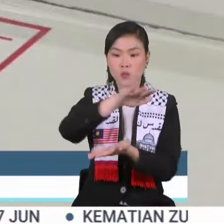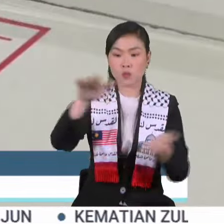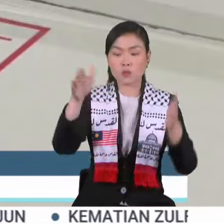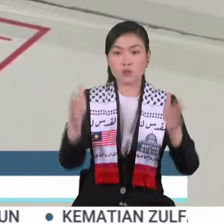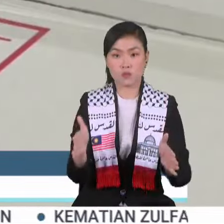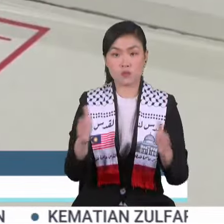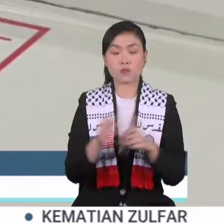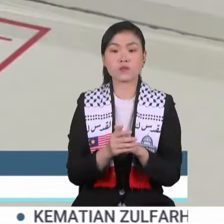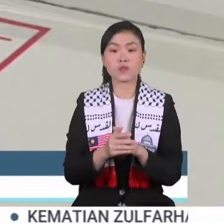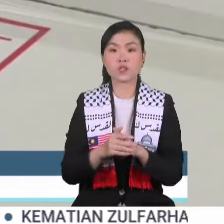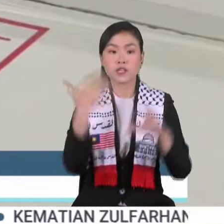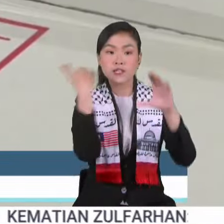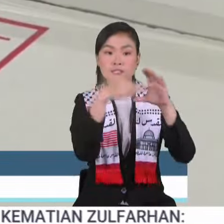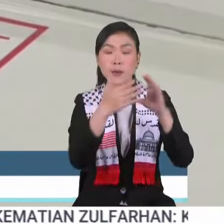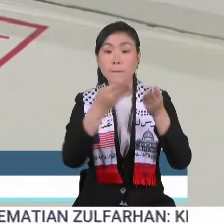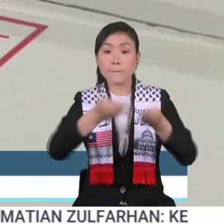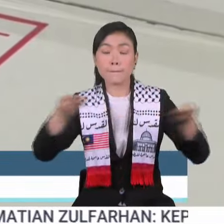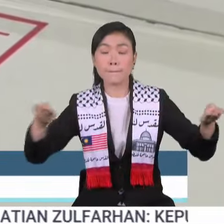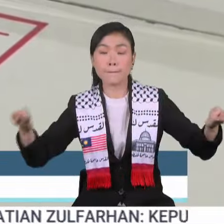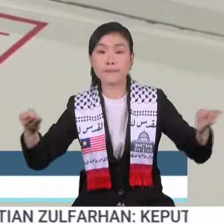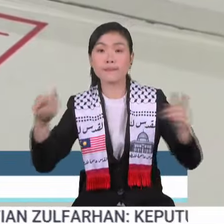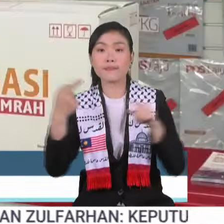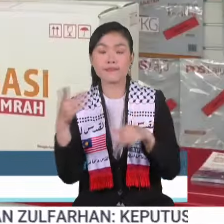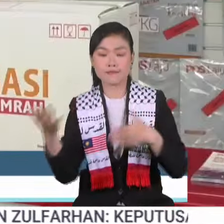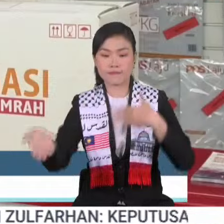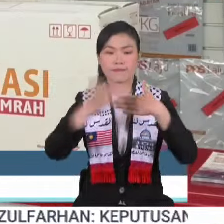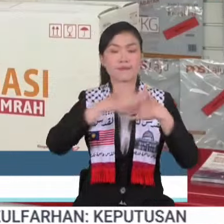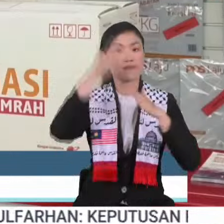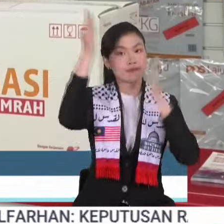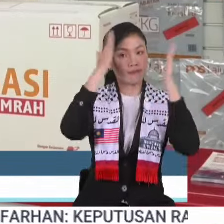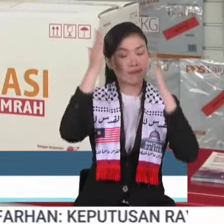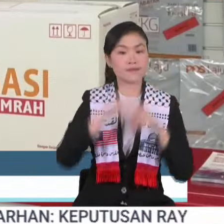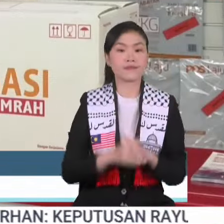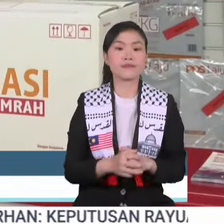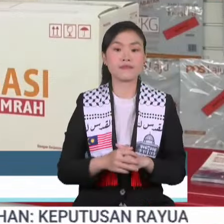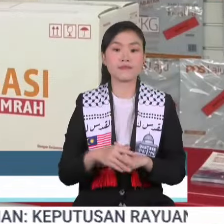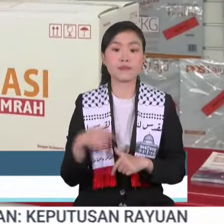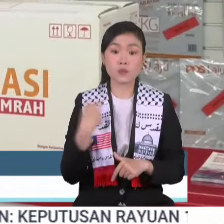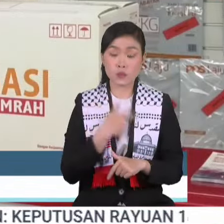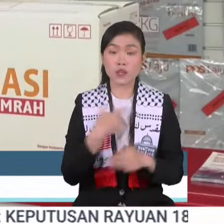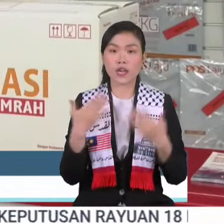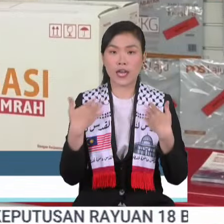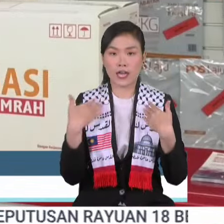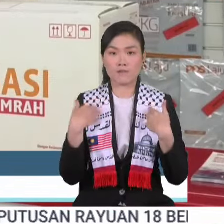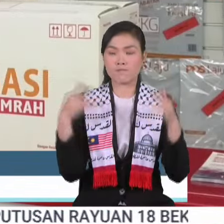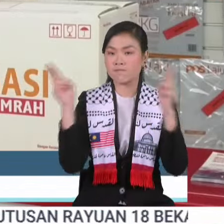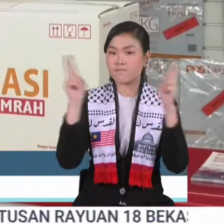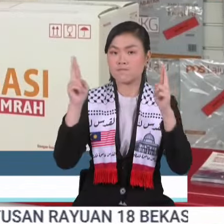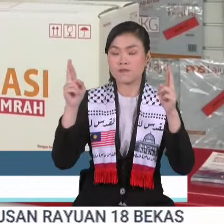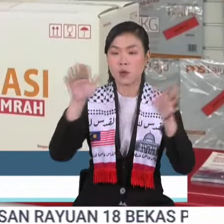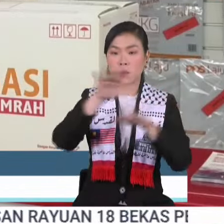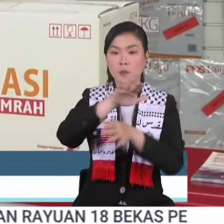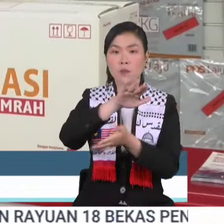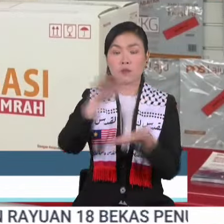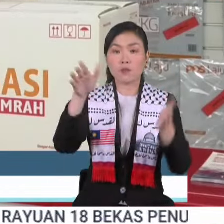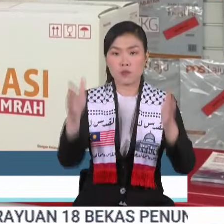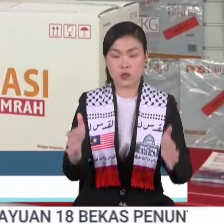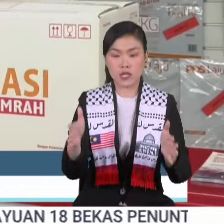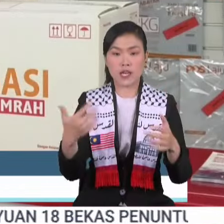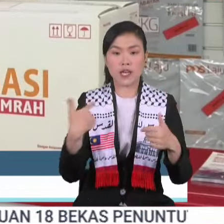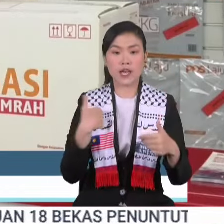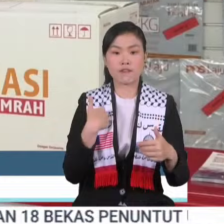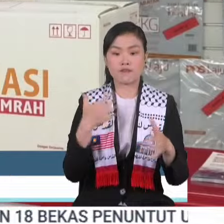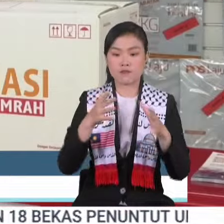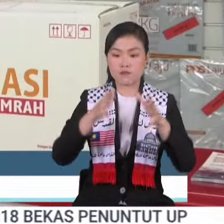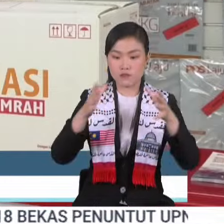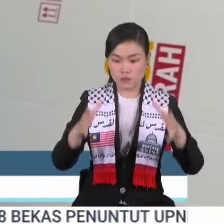urusan penghantaran barang jemaah ke Malaysia. Kita juga ada menyediakan kotak-kotak bungkusan dalam 3 saiz, iaitu